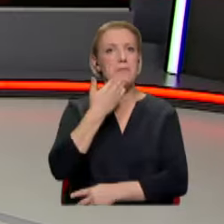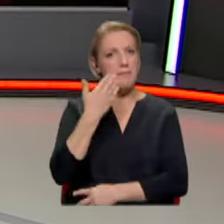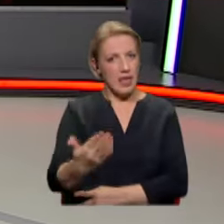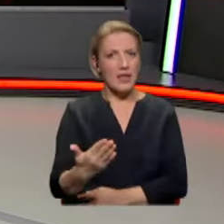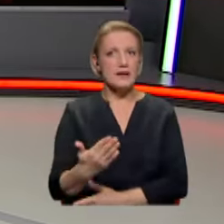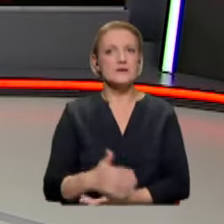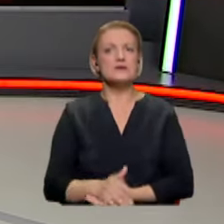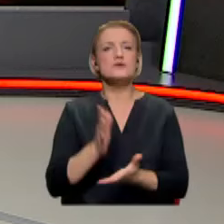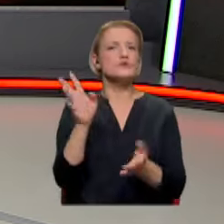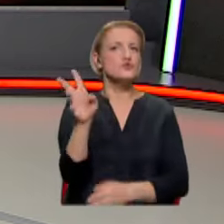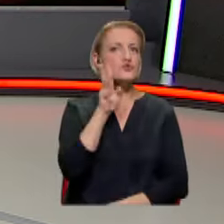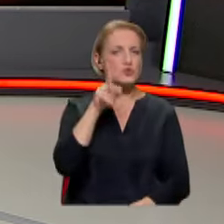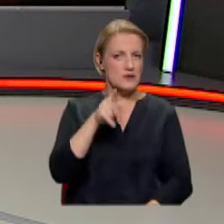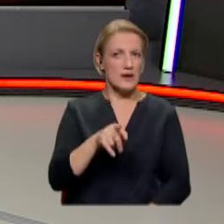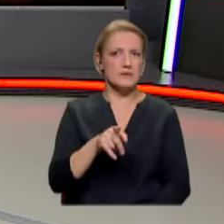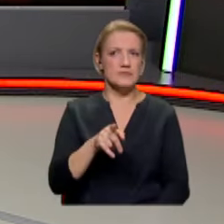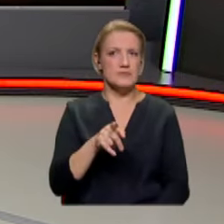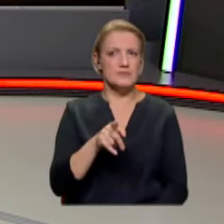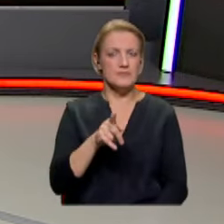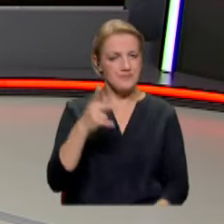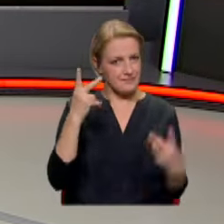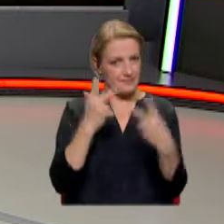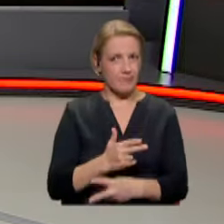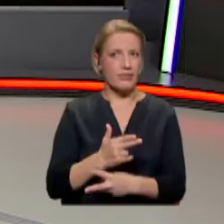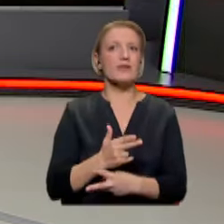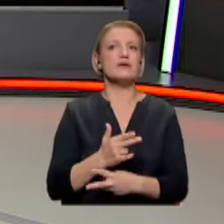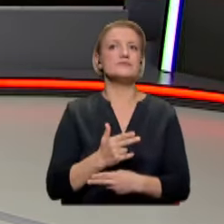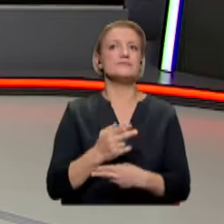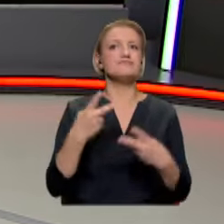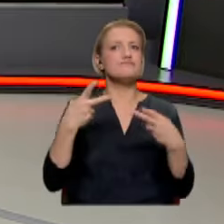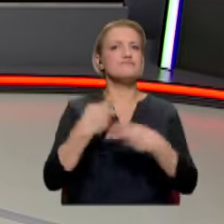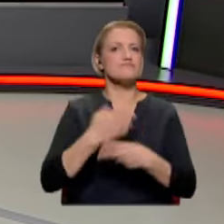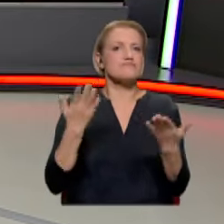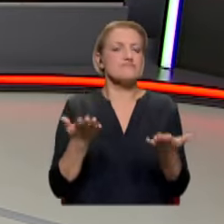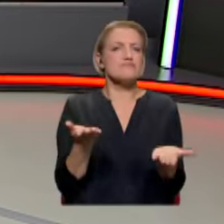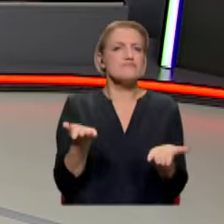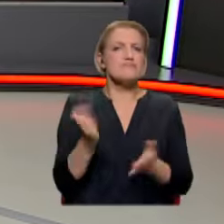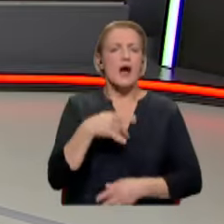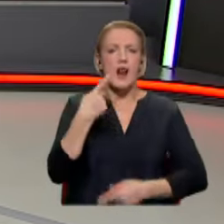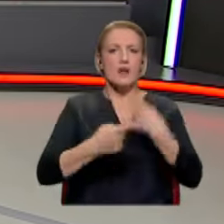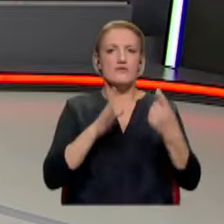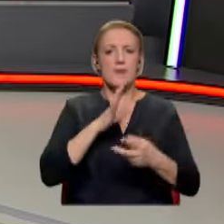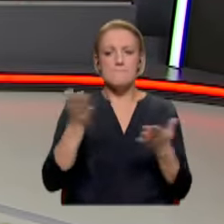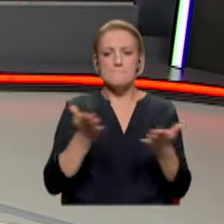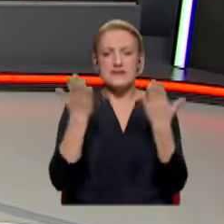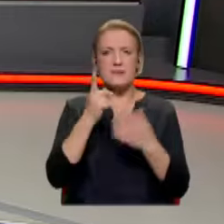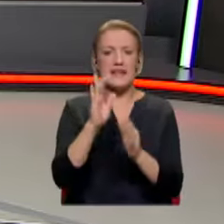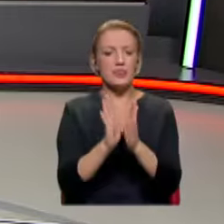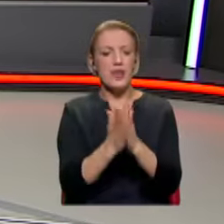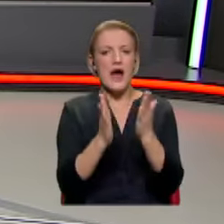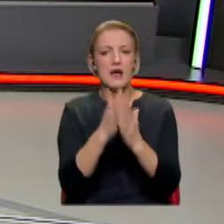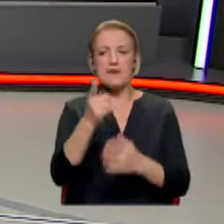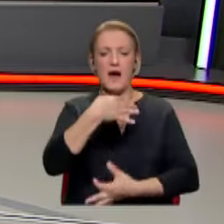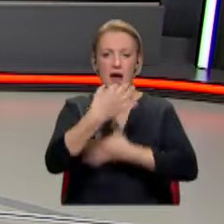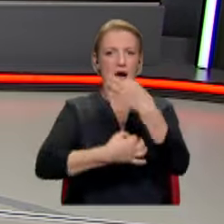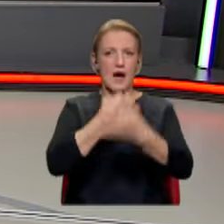Kesin sonunda onu da kestiler ama başka iddialar var mesela ben bir dergiden bir